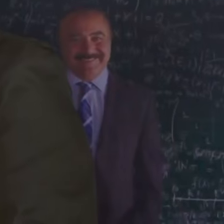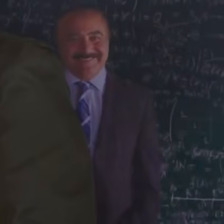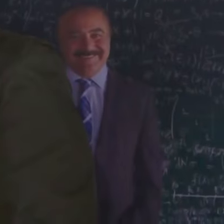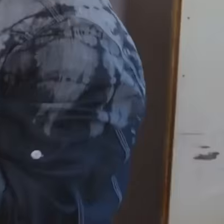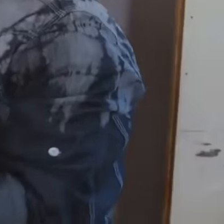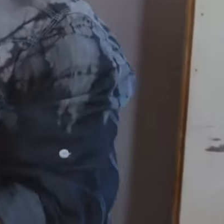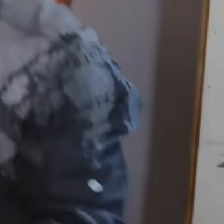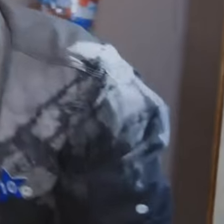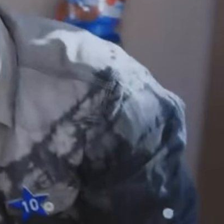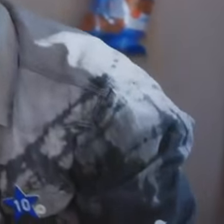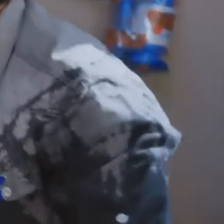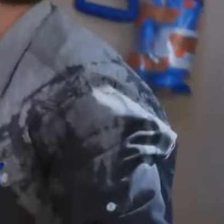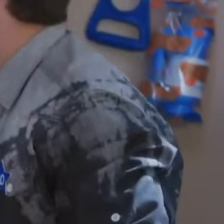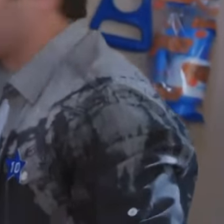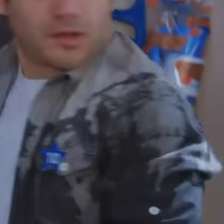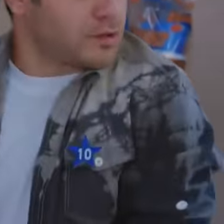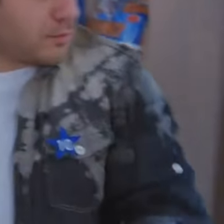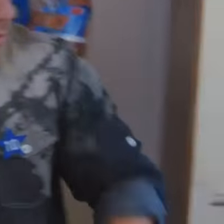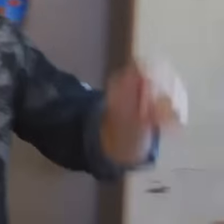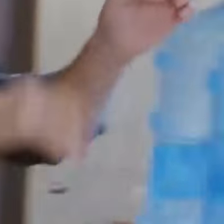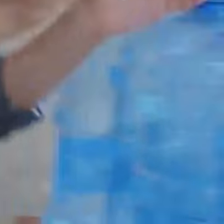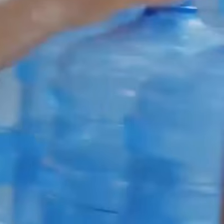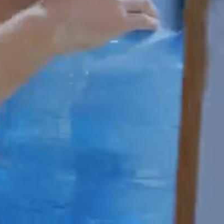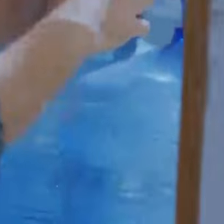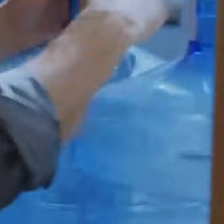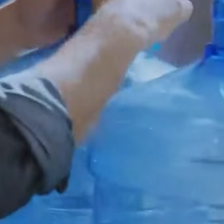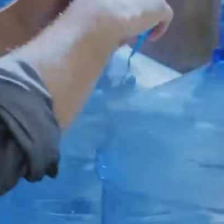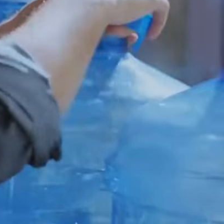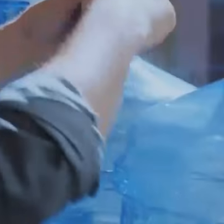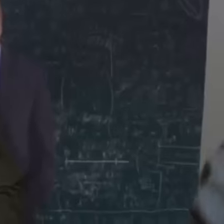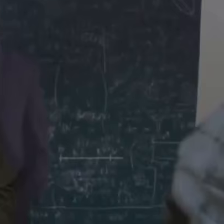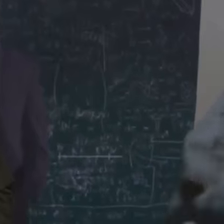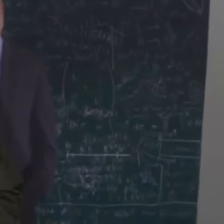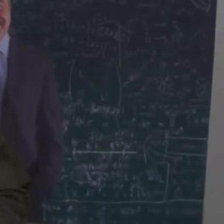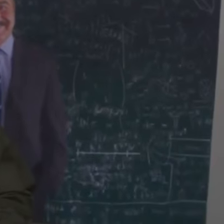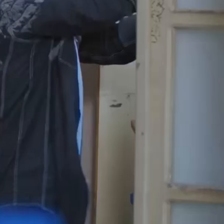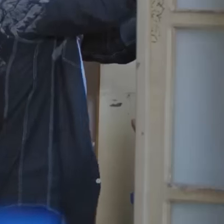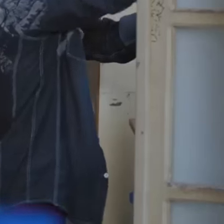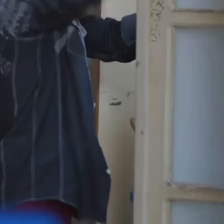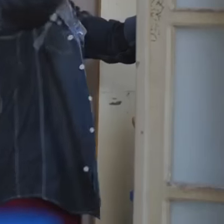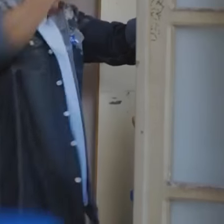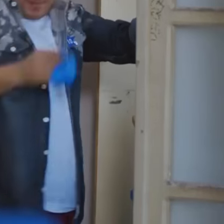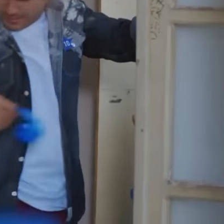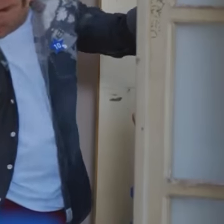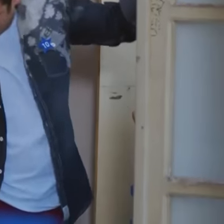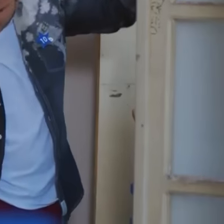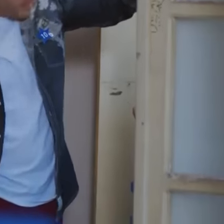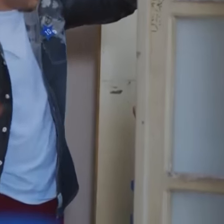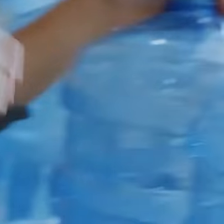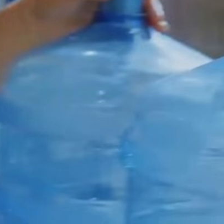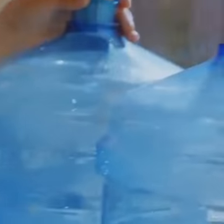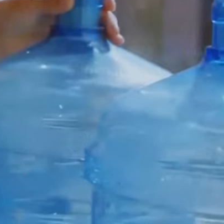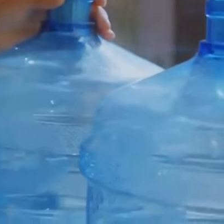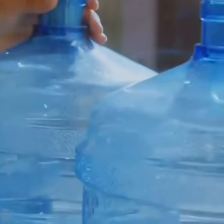pet şişelerin arkasından da çıkardı. Şener'in yüzüne şimşekler çakıyor. Vitrindeki boş bidonun ağız kısmından